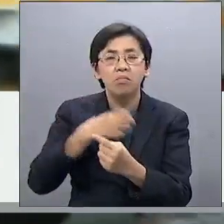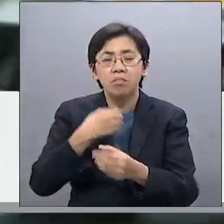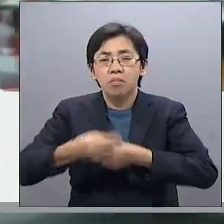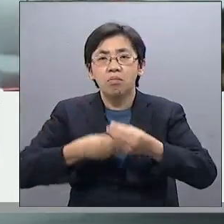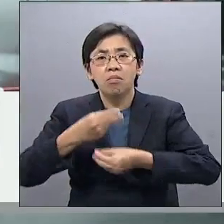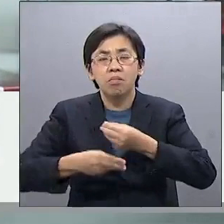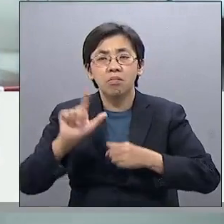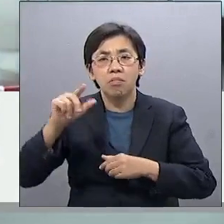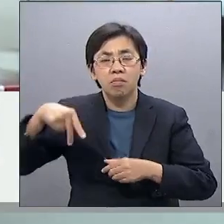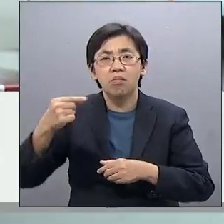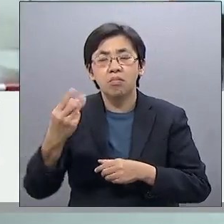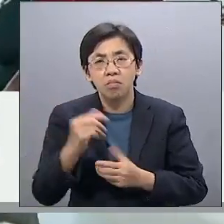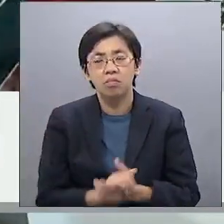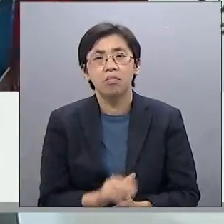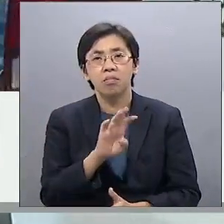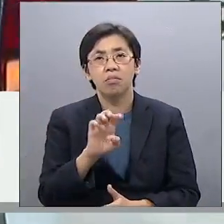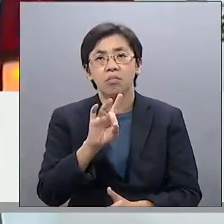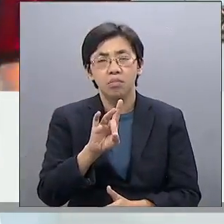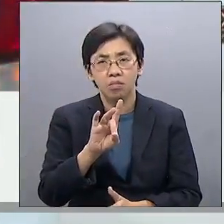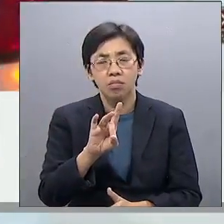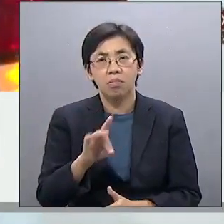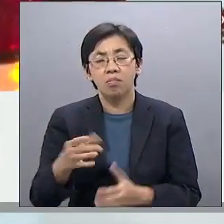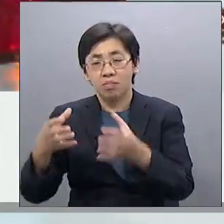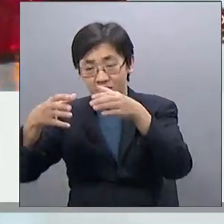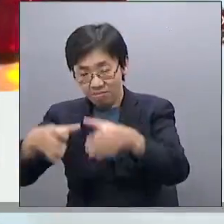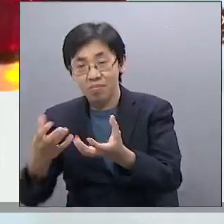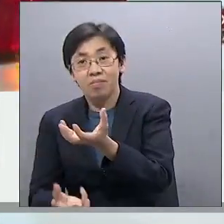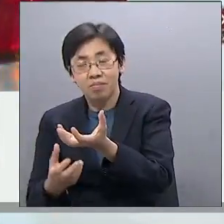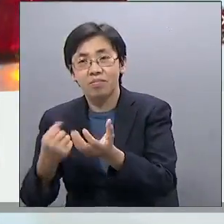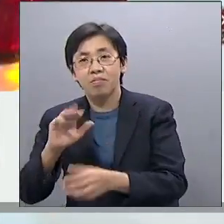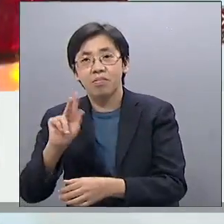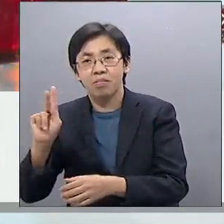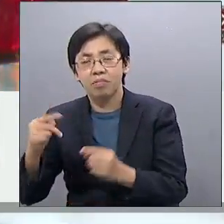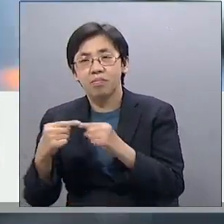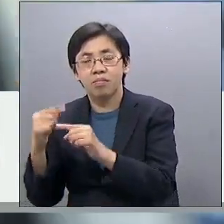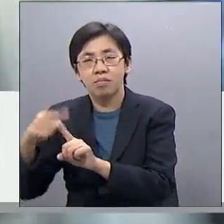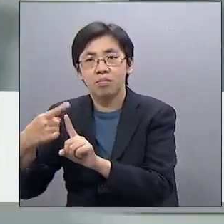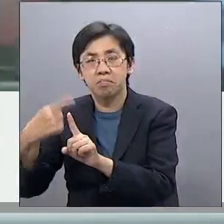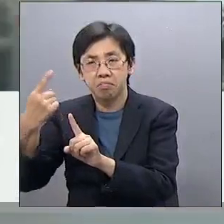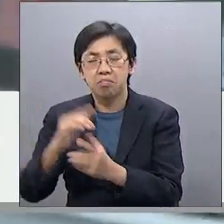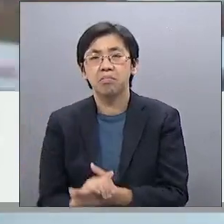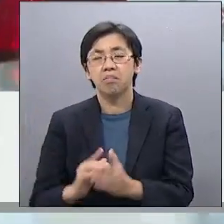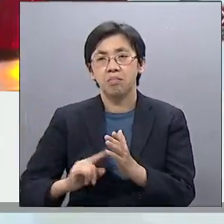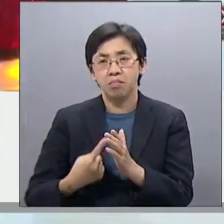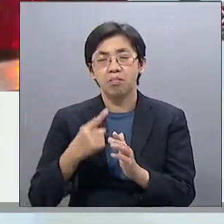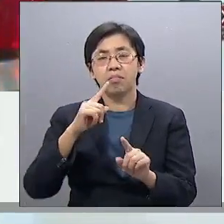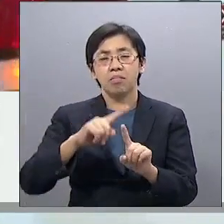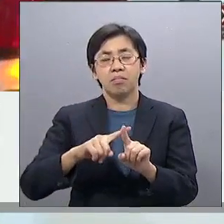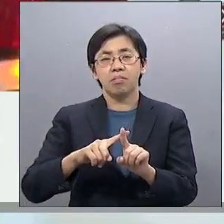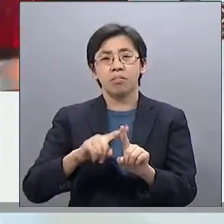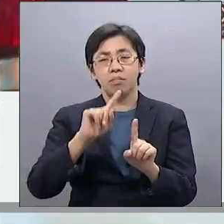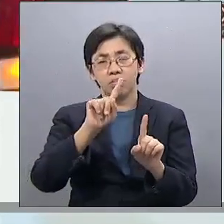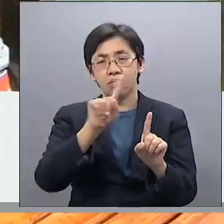LPGอยู่ที่ประมาณ 408บาทต่อถัง 15กกต่อไปอีก 1เดือนมีผลบังคับใช้ตั้งแต่ 1-28